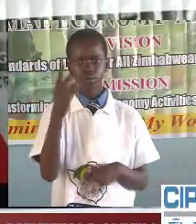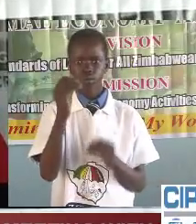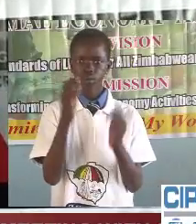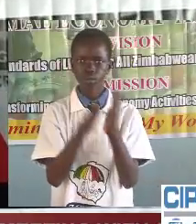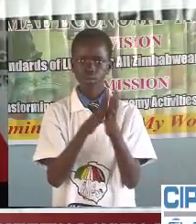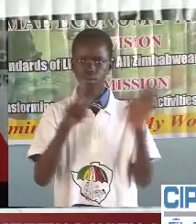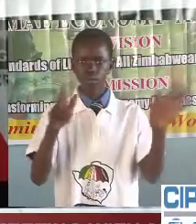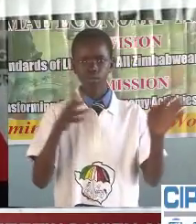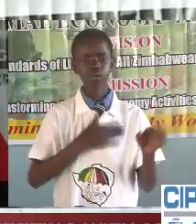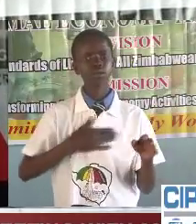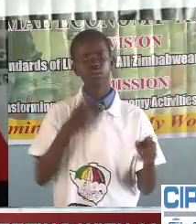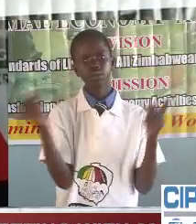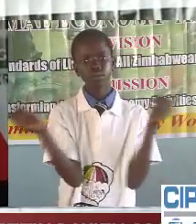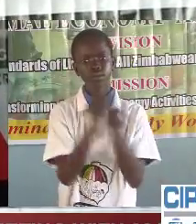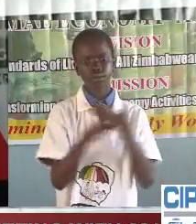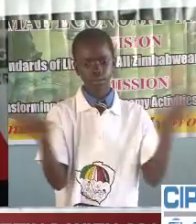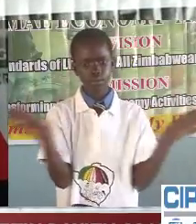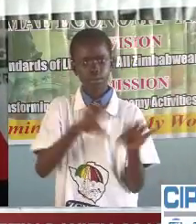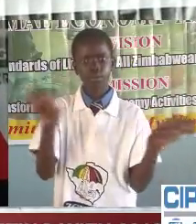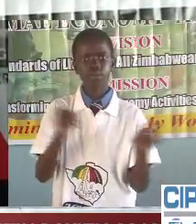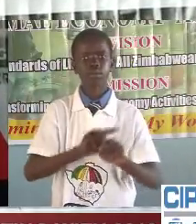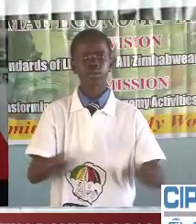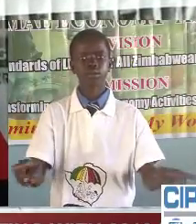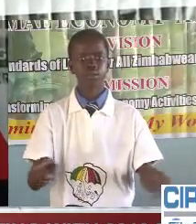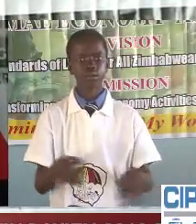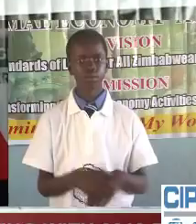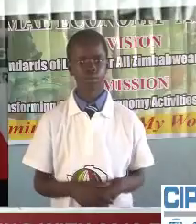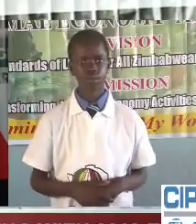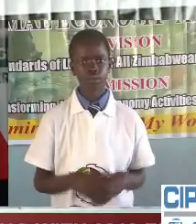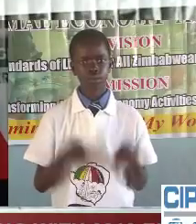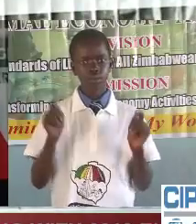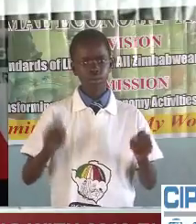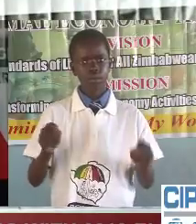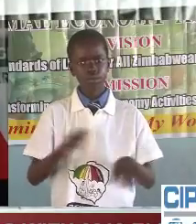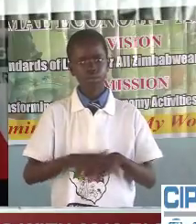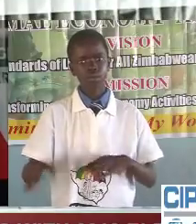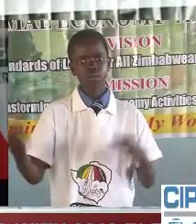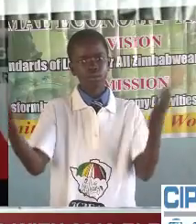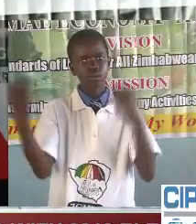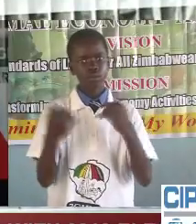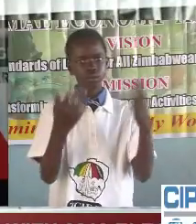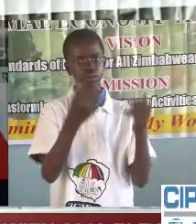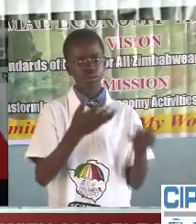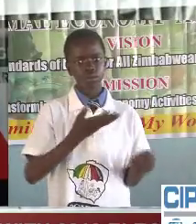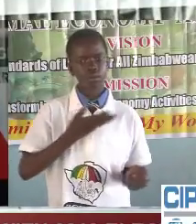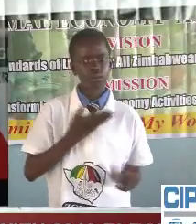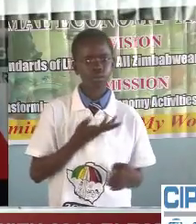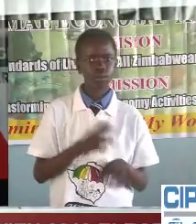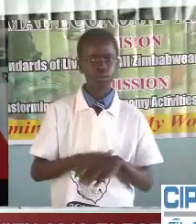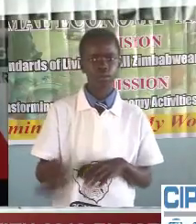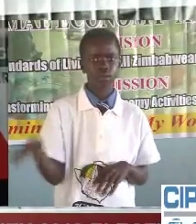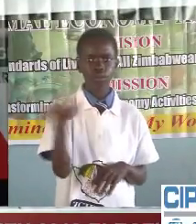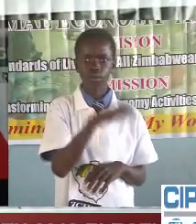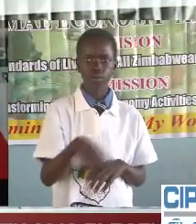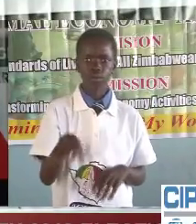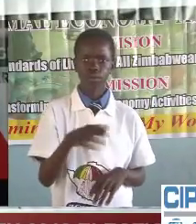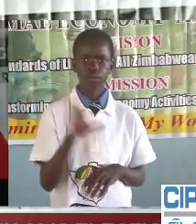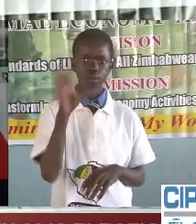ndati masamba asiyana. Nhasi tadaidza ma-contestants panapa,